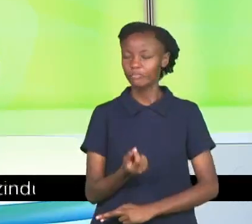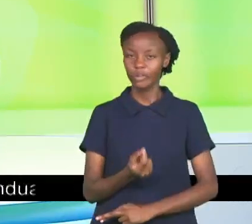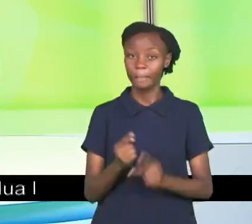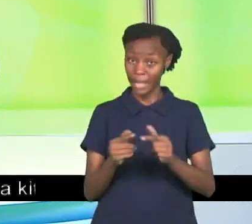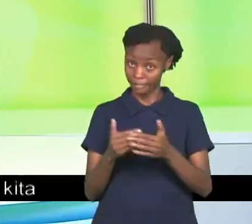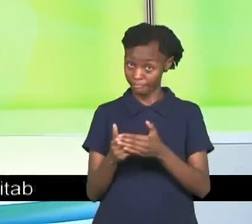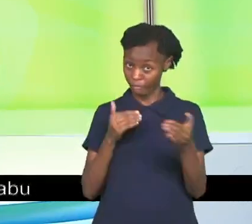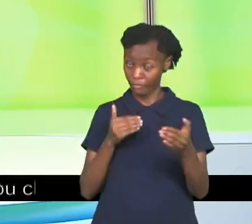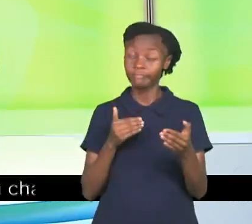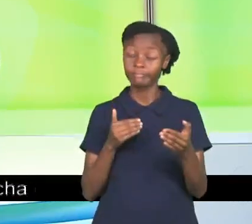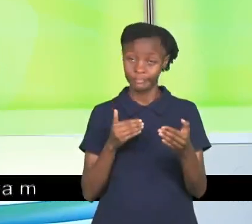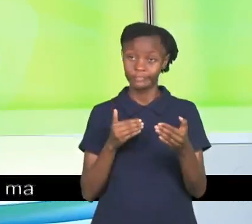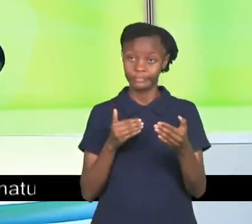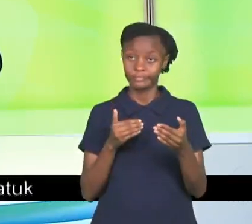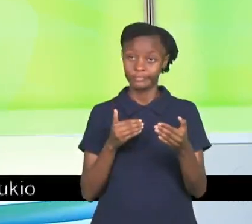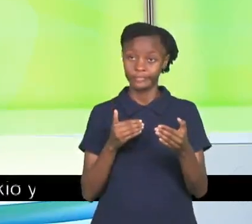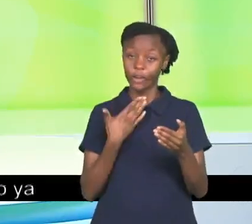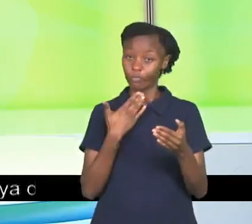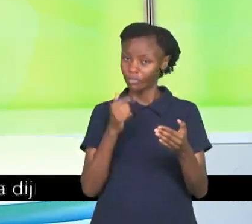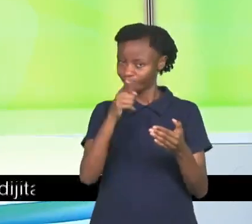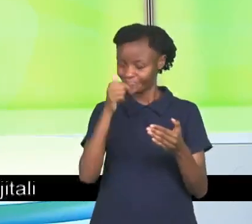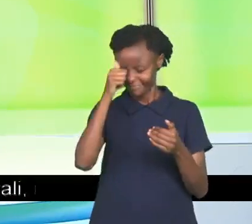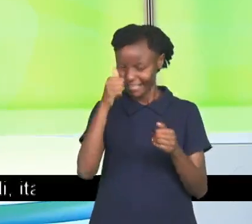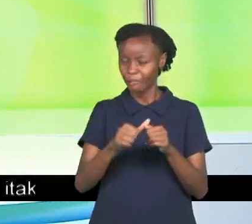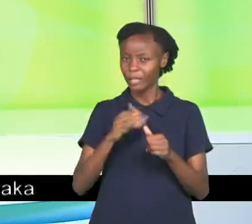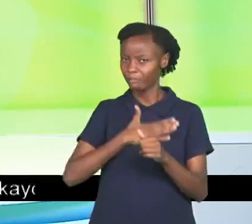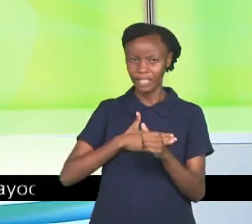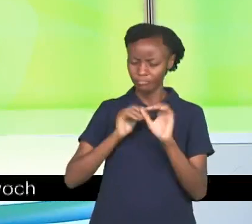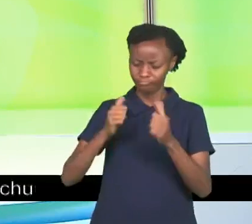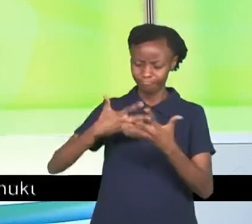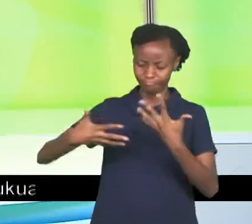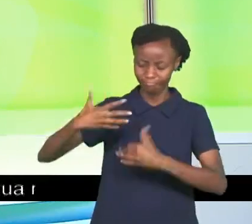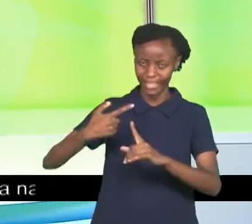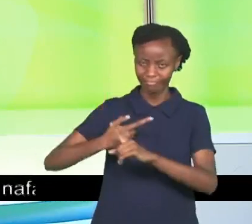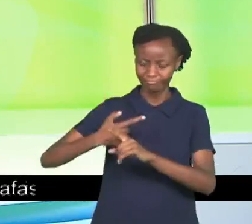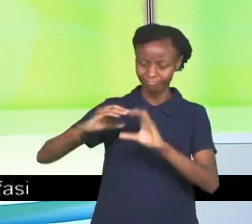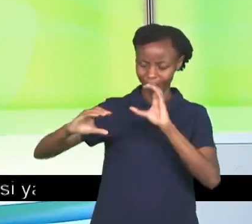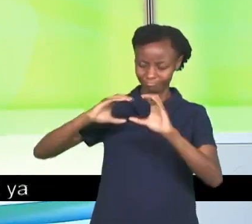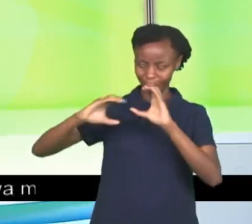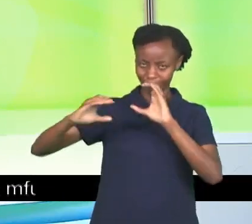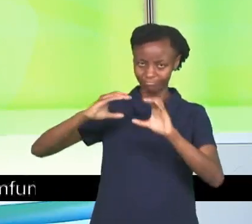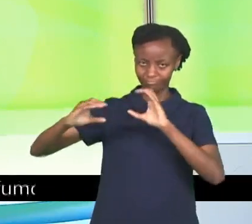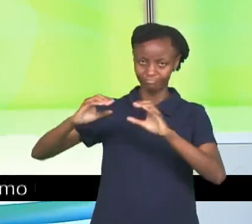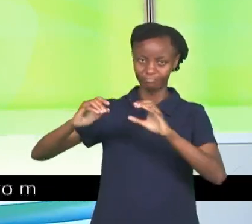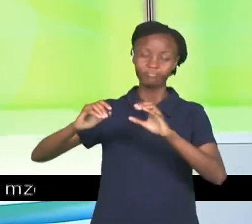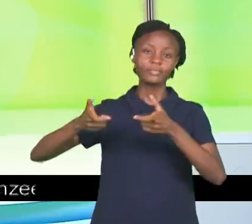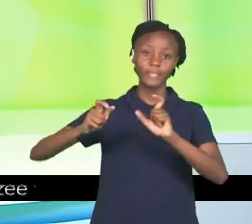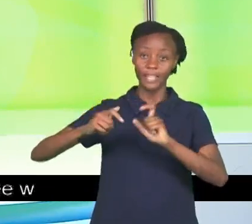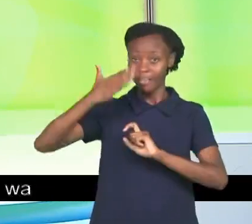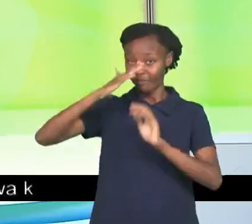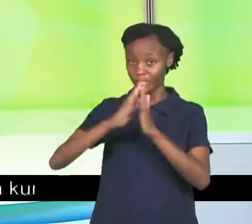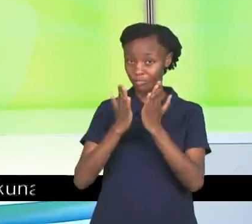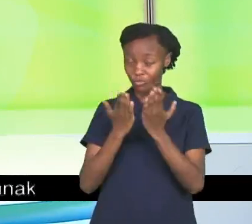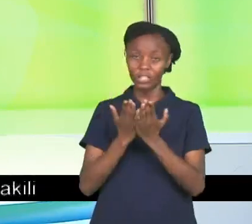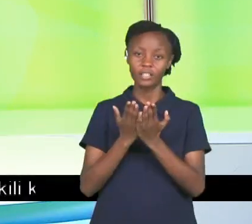lakini kabla ya kufanya hivyo nikukumbusha kwamba unaweza tufuatilia kwenye mitandao yetu ya kijamii, Facebook na Twitter. Unatupata ndani ya Switch TV